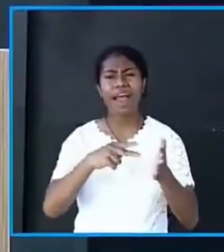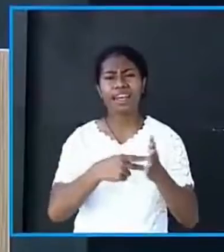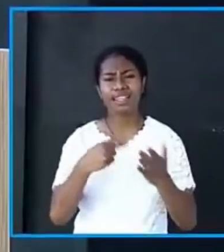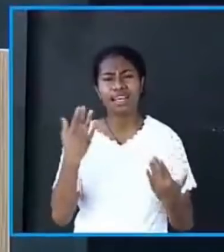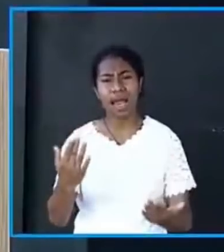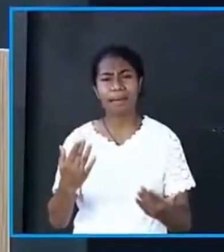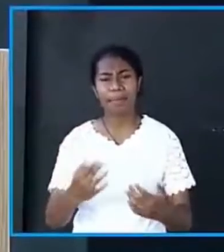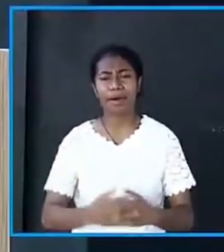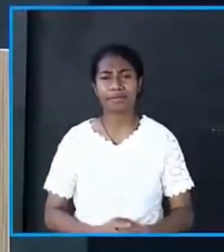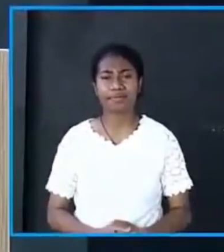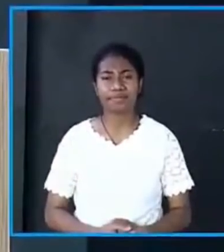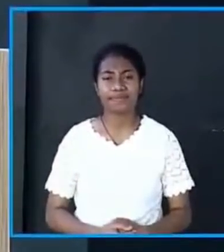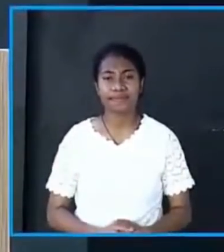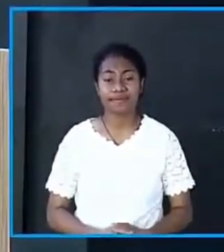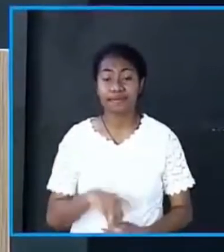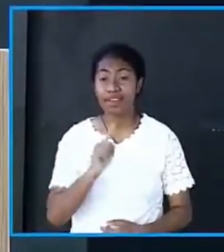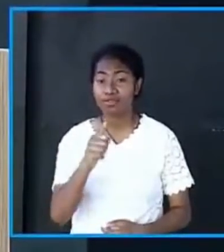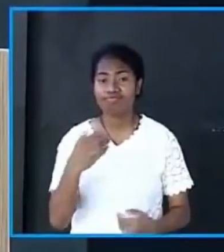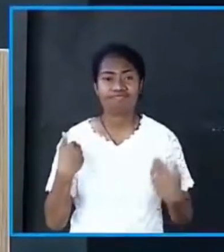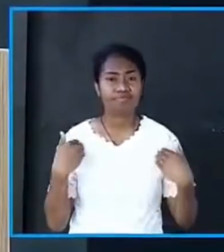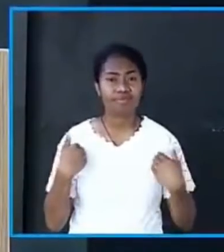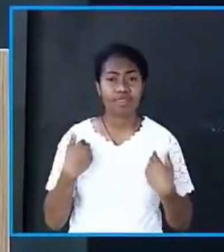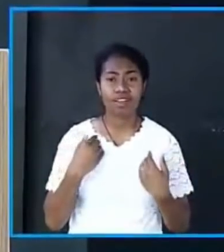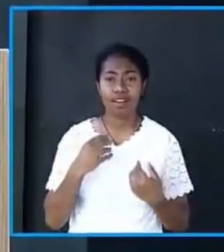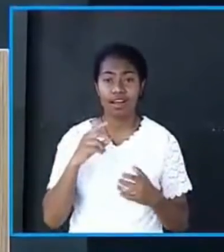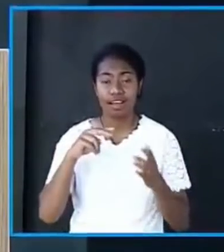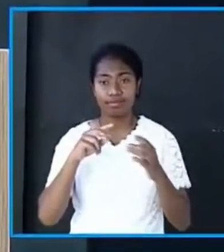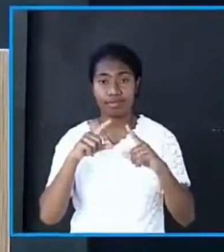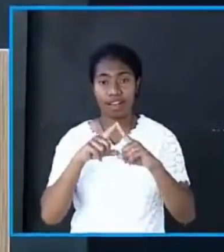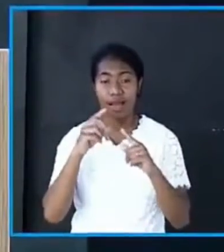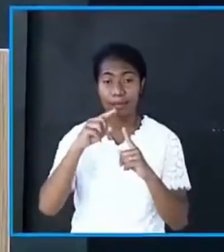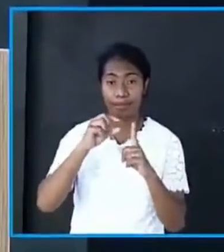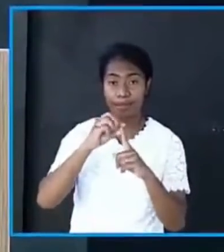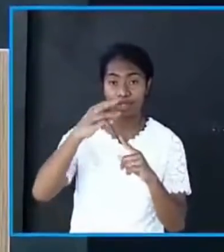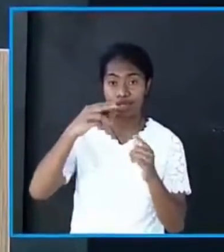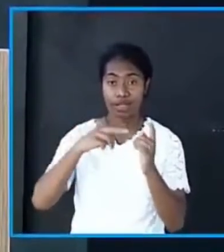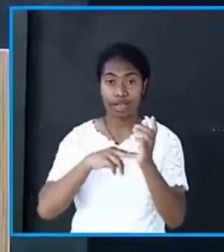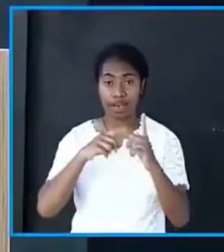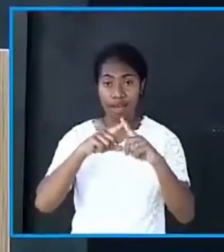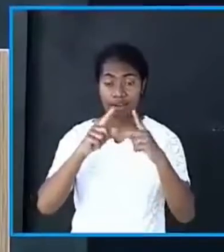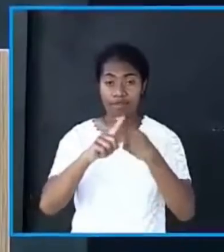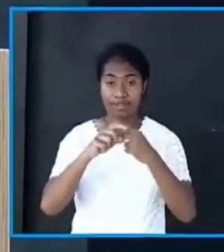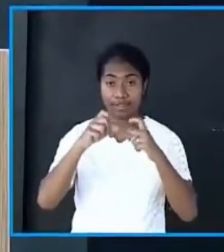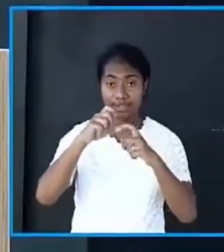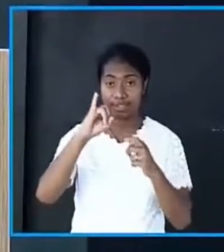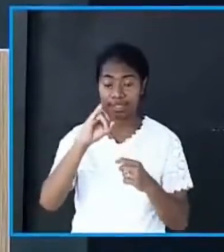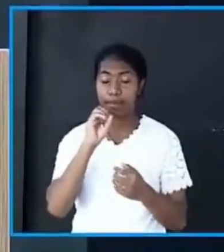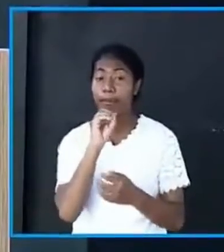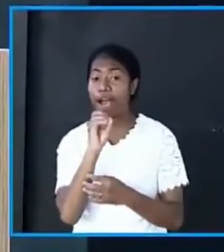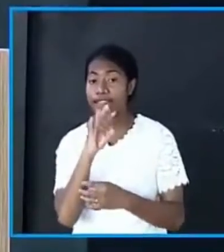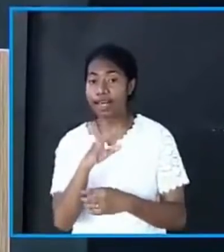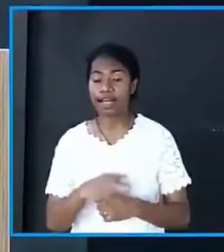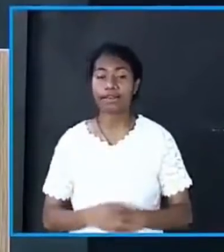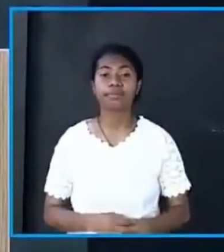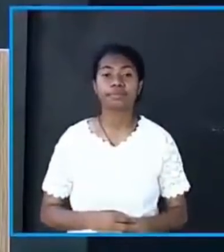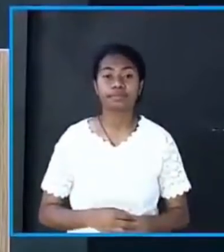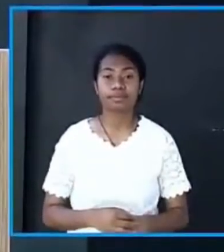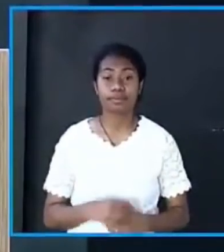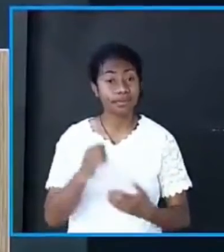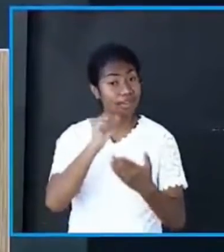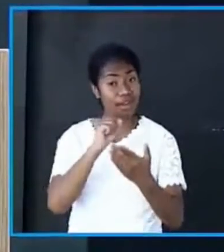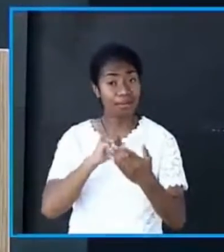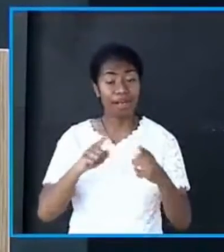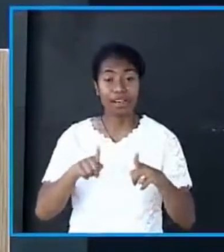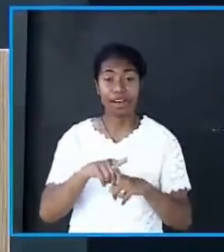Nah ada penafsir yang mengatakan bahwa ini menunjukkan bahwa Hai gambar